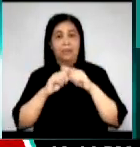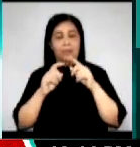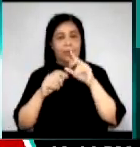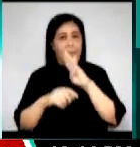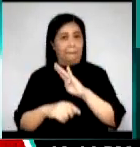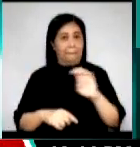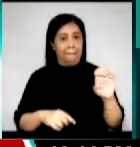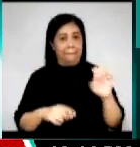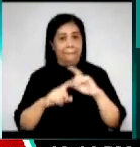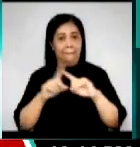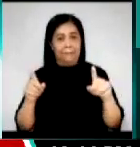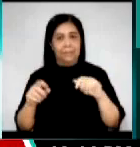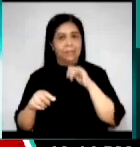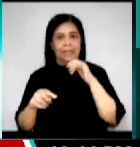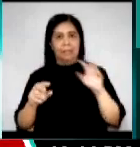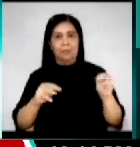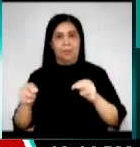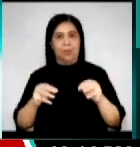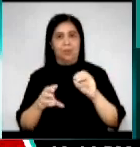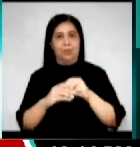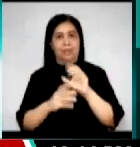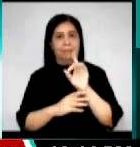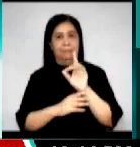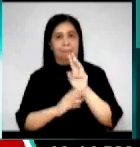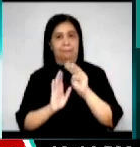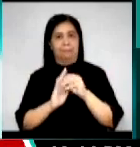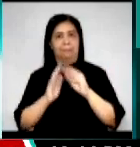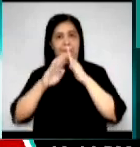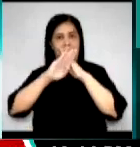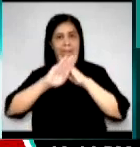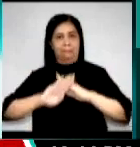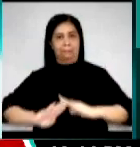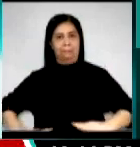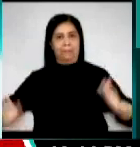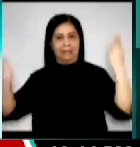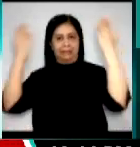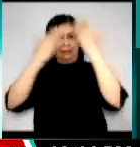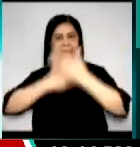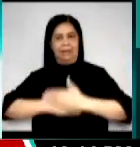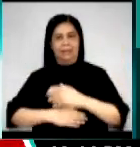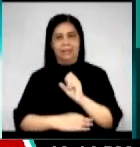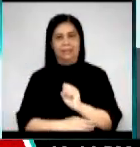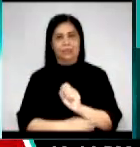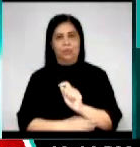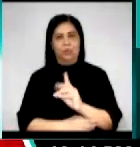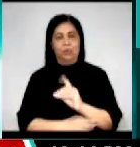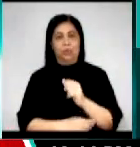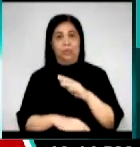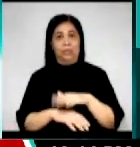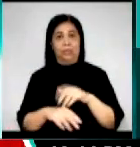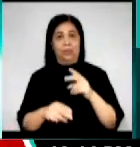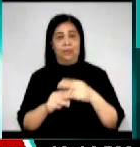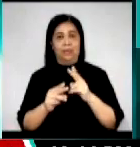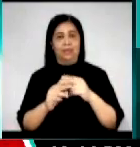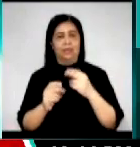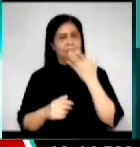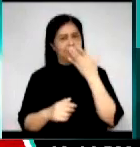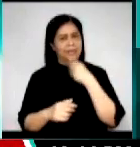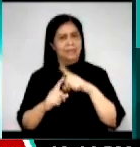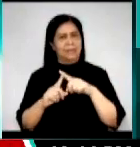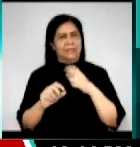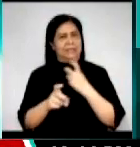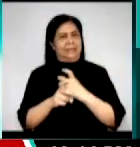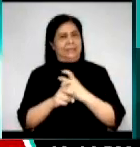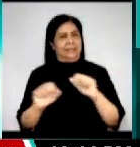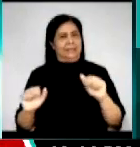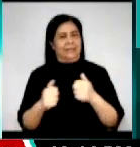sa loob ng 18 minuto sa tahimik at may kadilimang studio. Tinawag naman ni Angelina na lovely pero challenging ang photoshoot